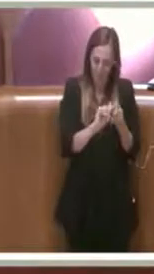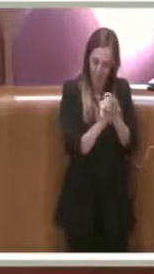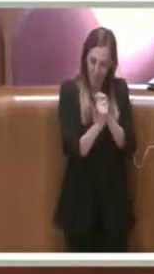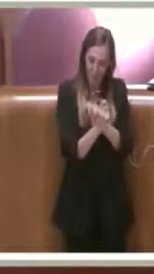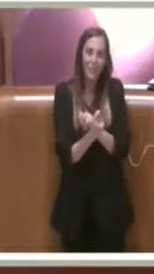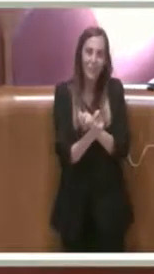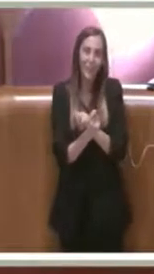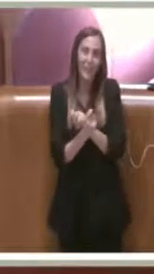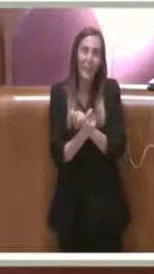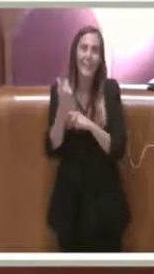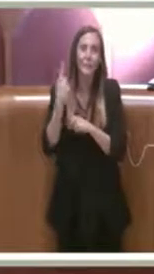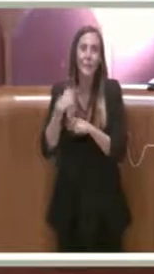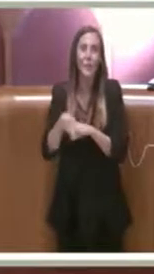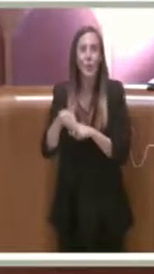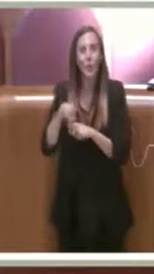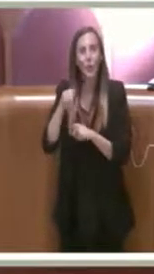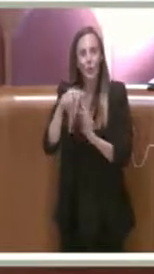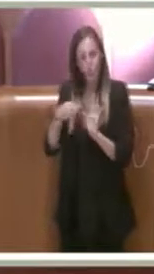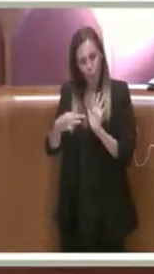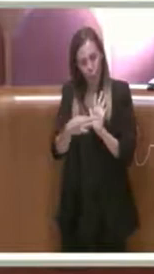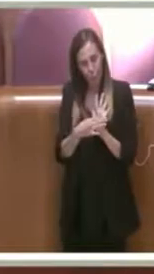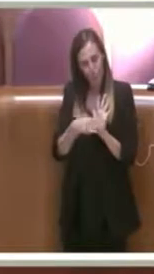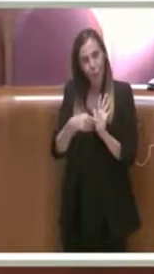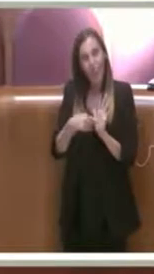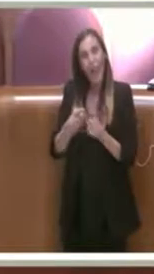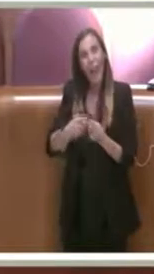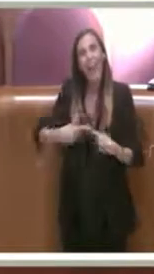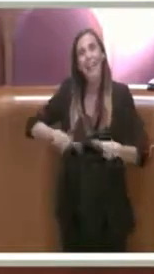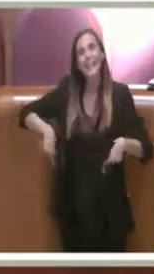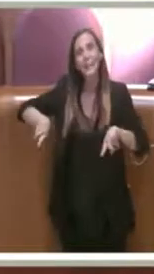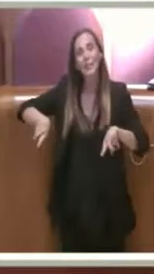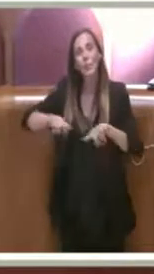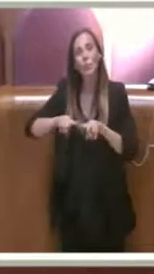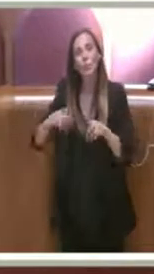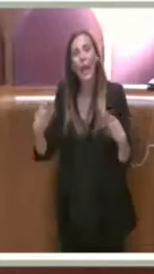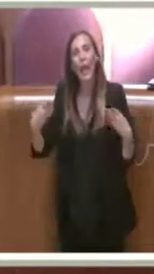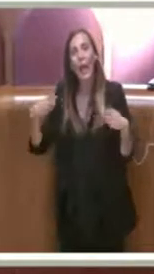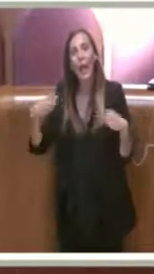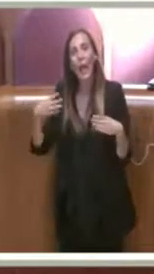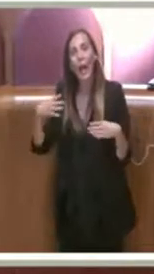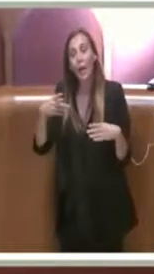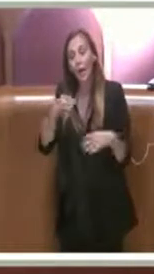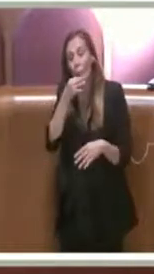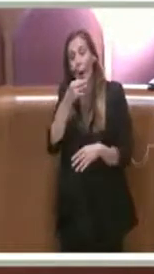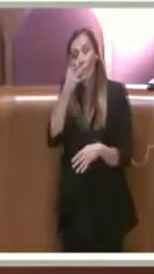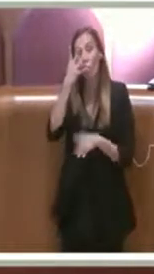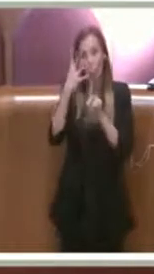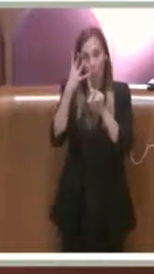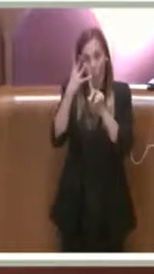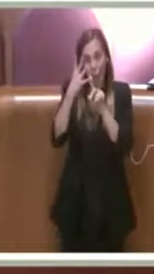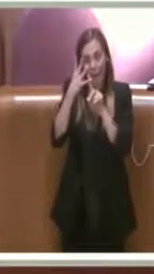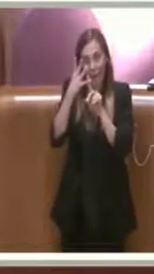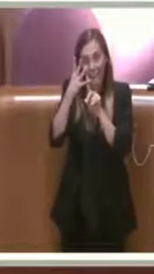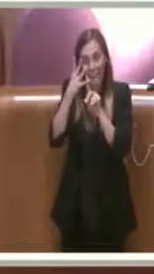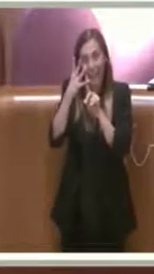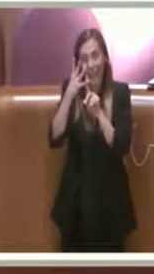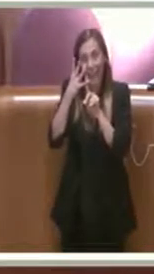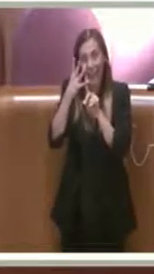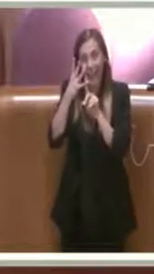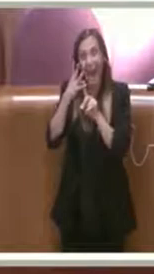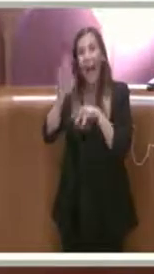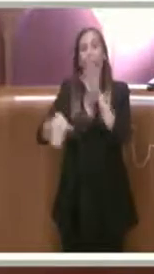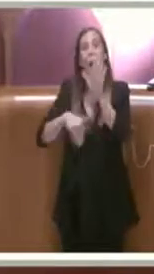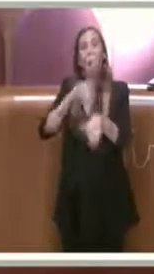modificato il punto in cui si dice che la seduta è tolta alla quarta mancanza consecutiva del numero legale, diventerà